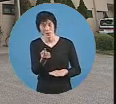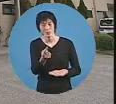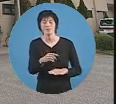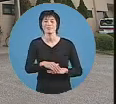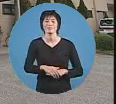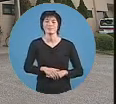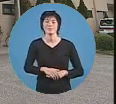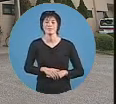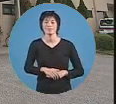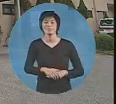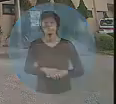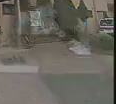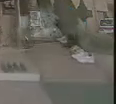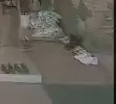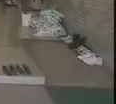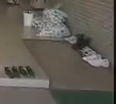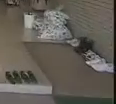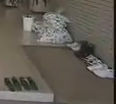ましょう。